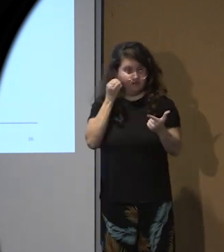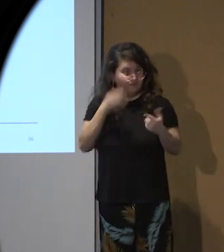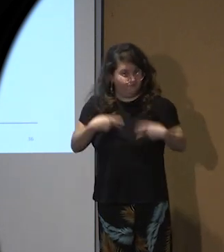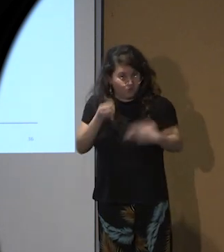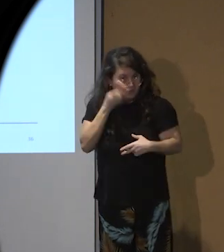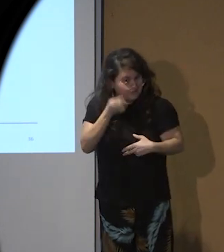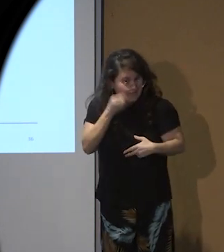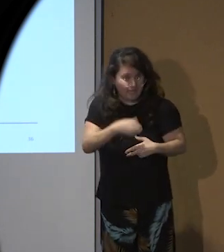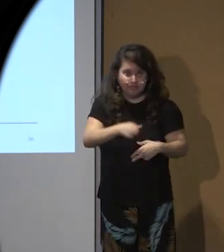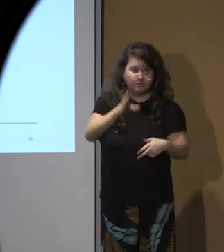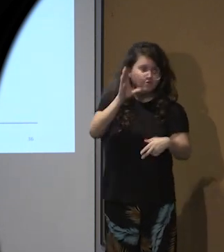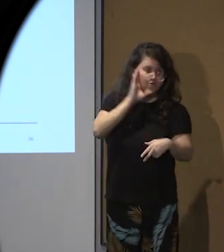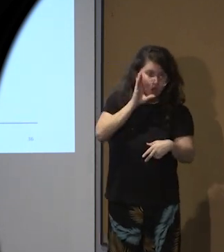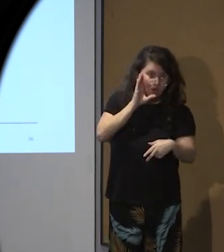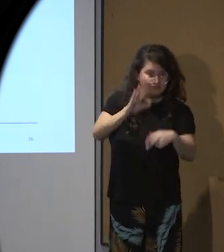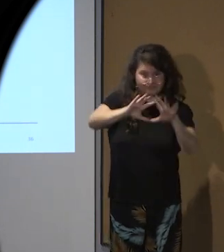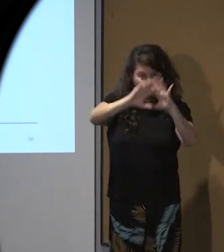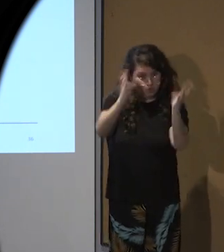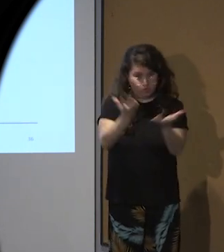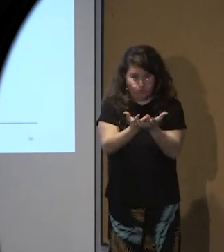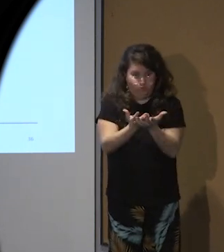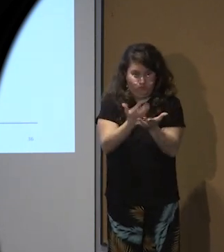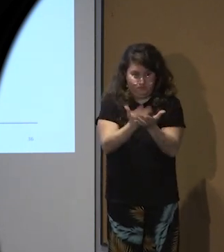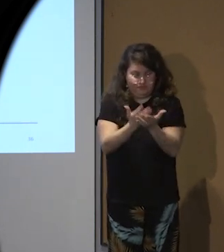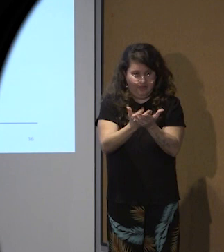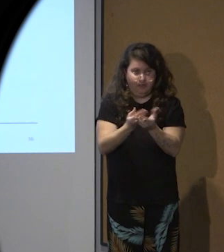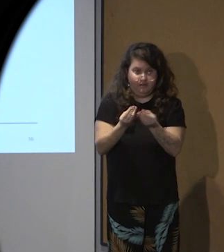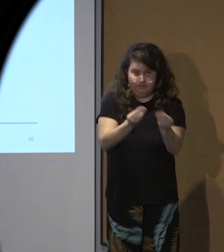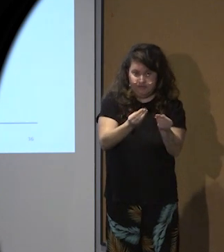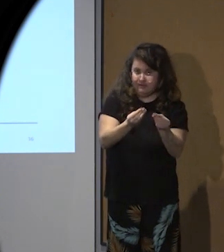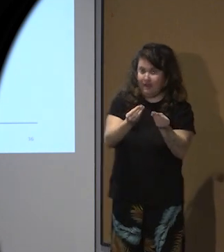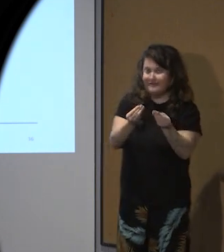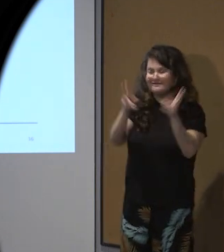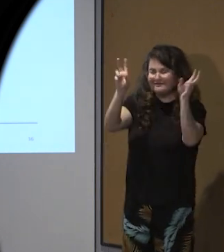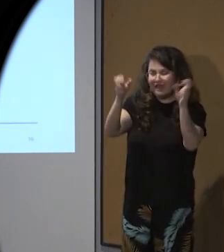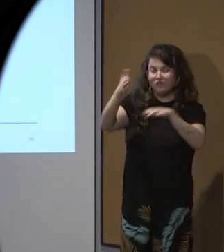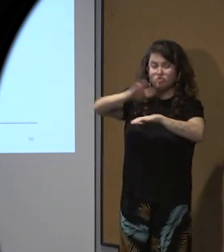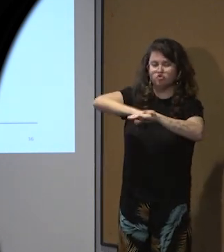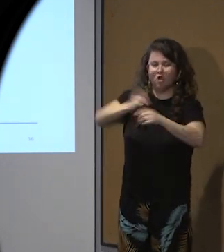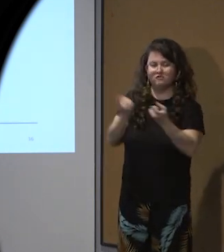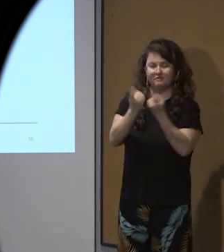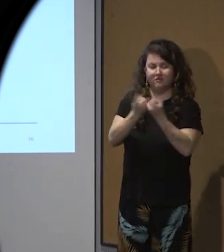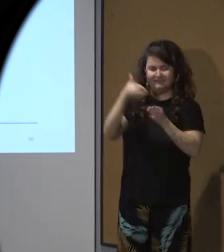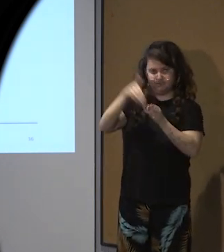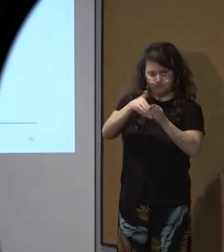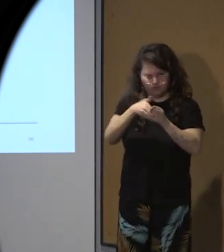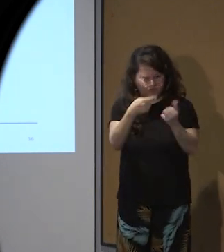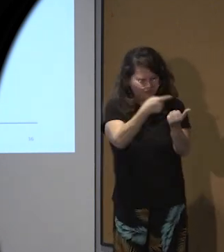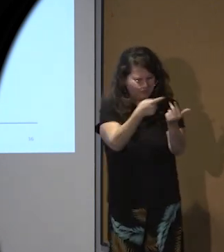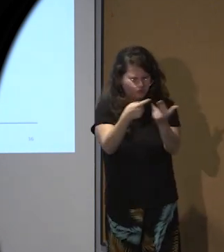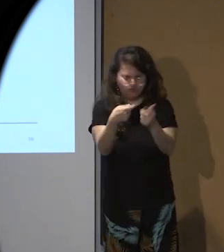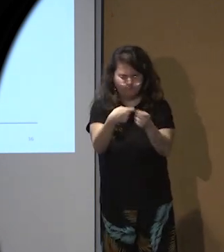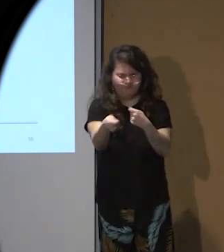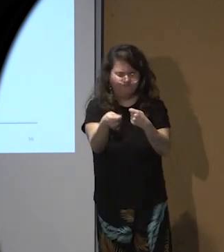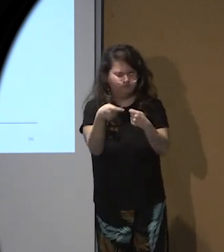un syndrome de surentraînement, c'est un syndrome de désadaptation de l'organisme. Alors évidemment, la charge d'entraînement, elle pousse qu'à un moment donné, quand